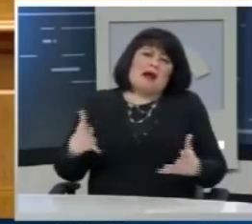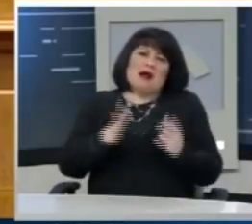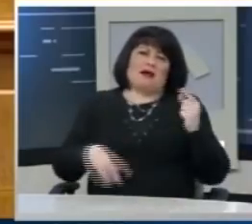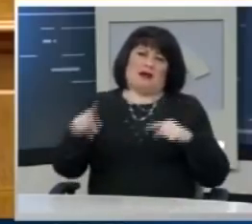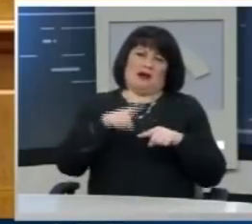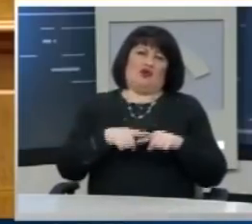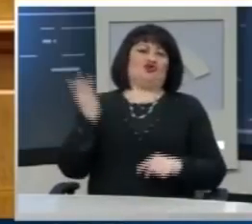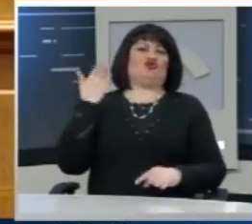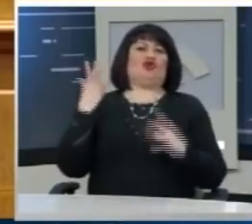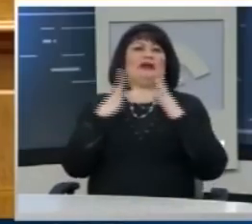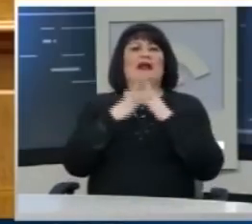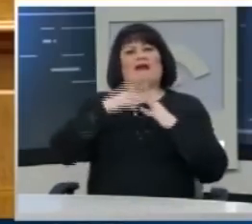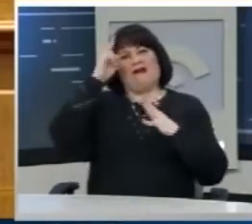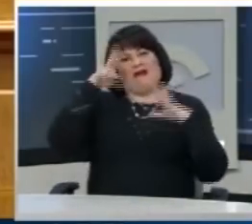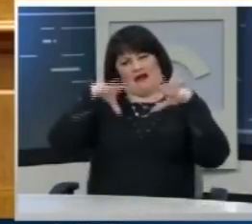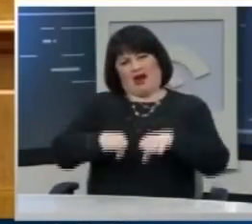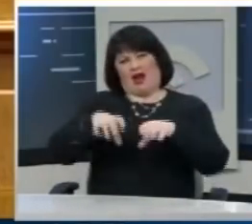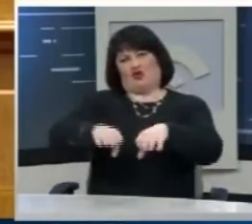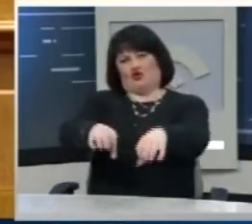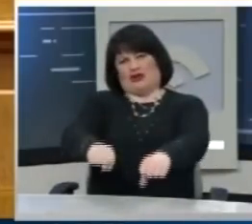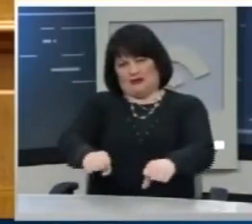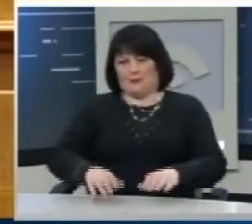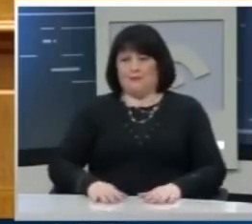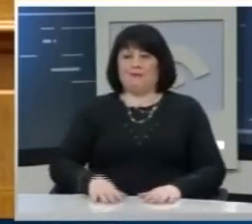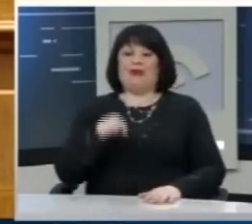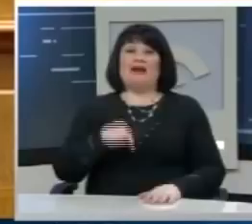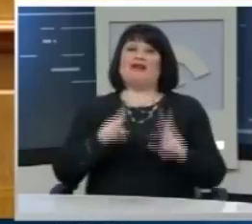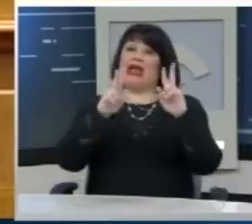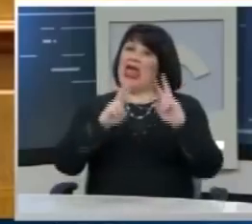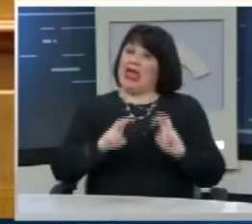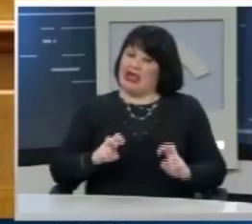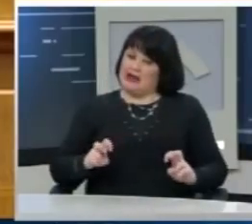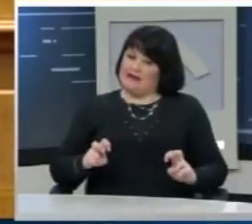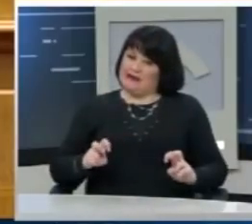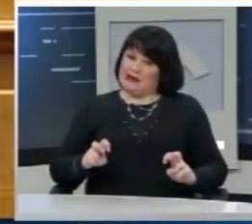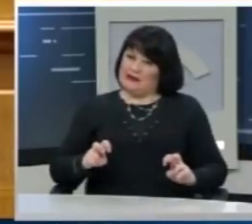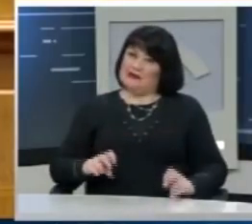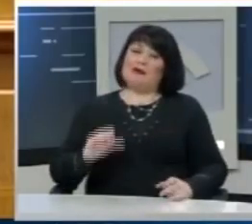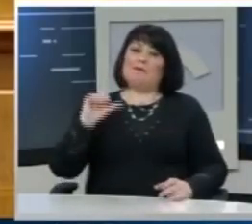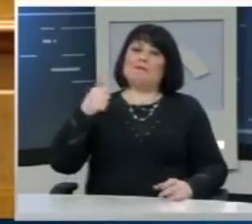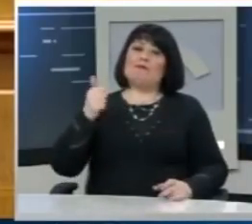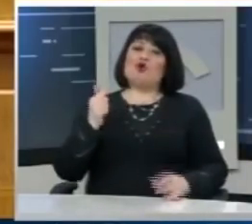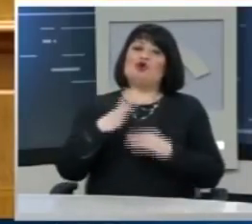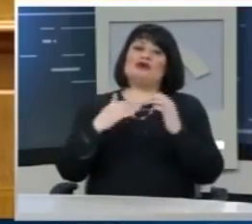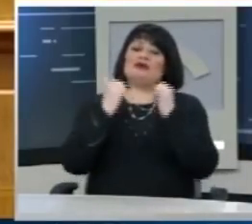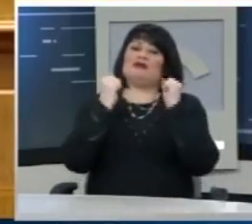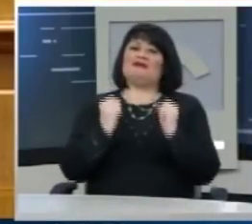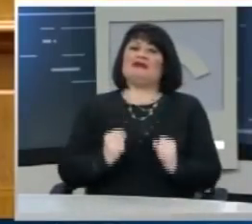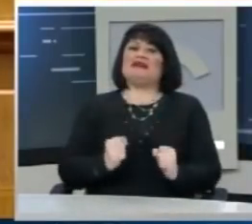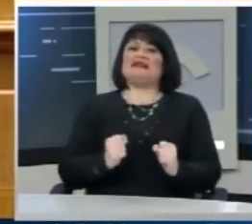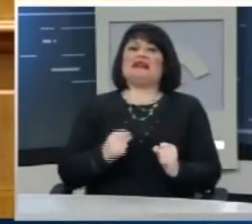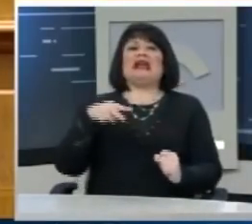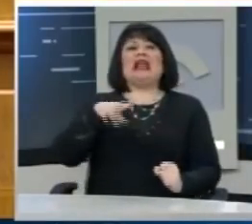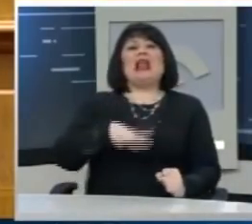μας στα χρόνια της κατοχής. Αυτή η έρευνα αποτελεί και την πρώτη θεμελίωση του